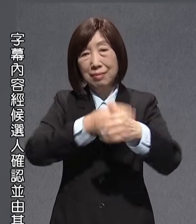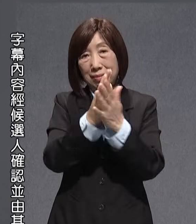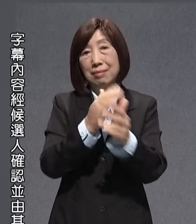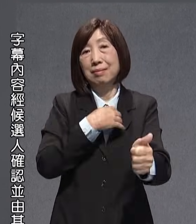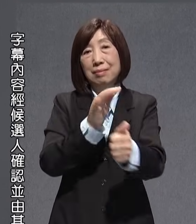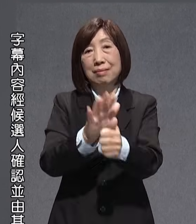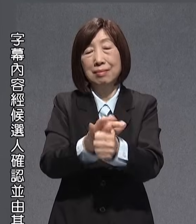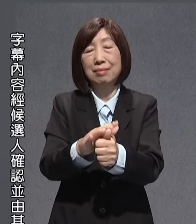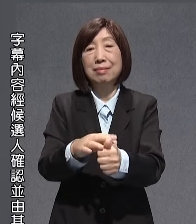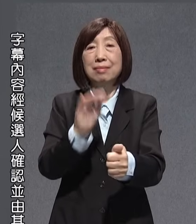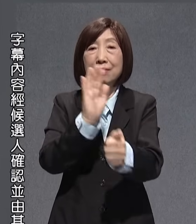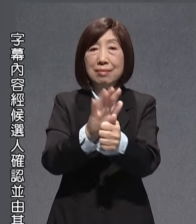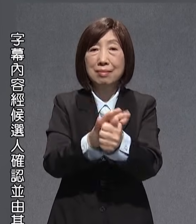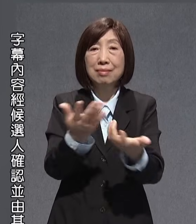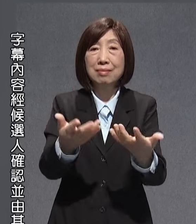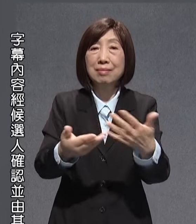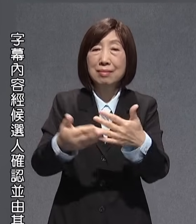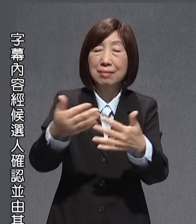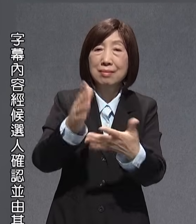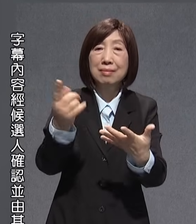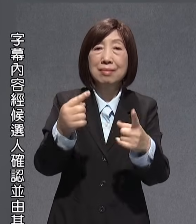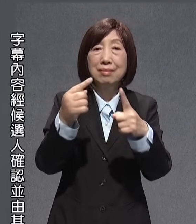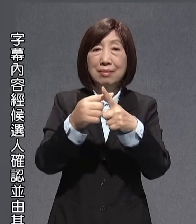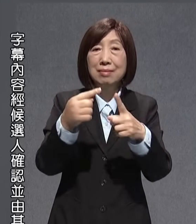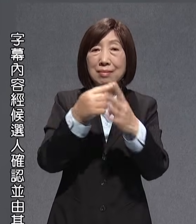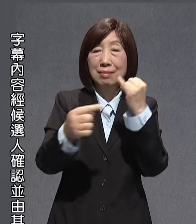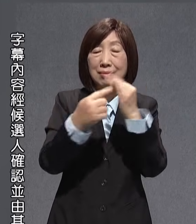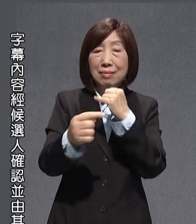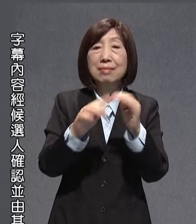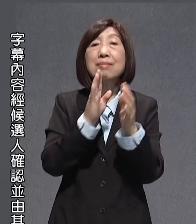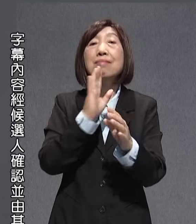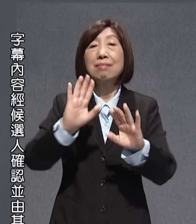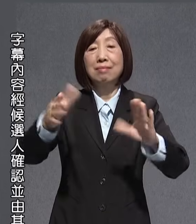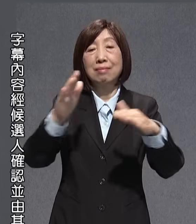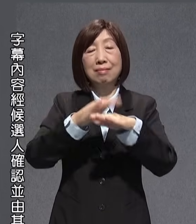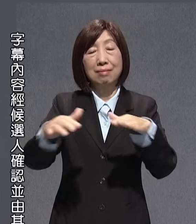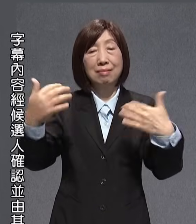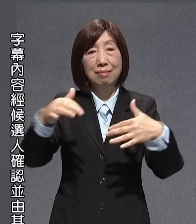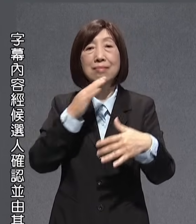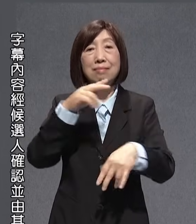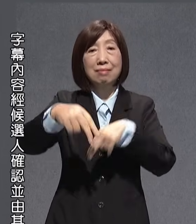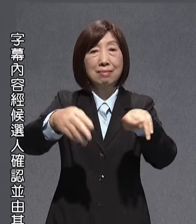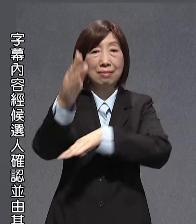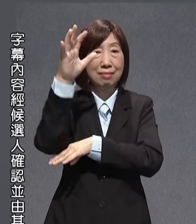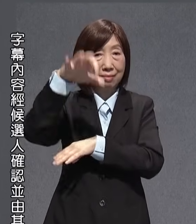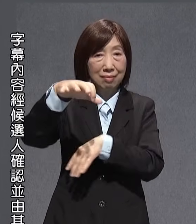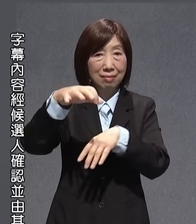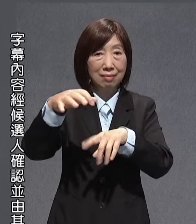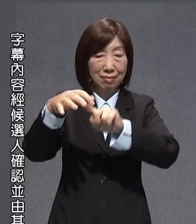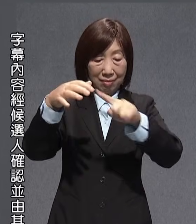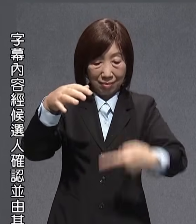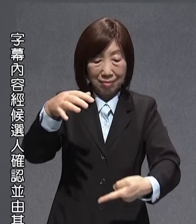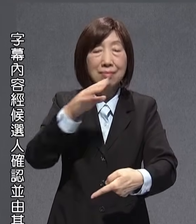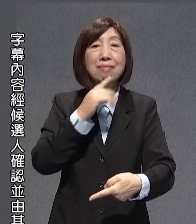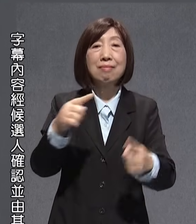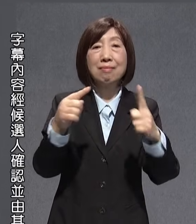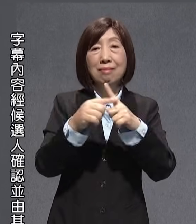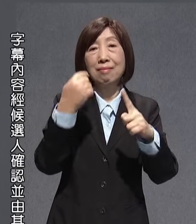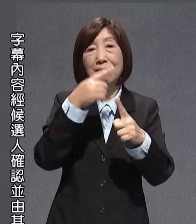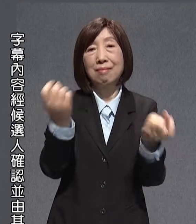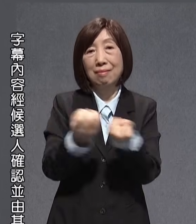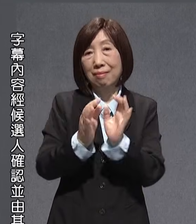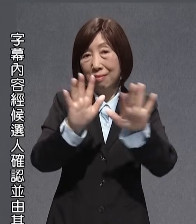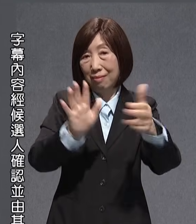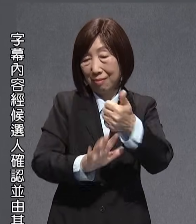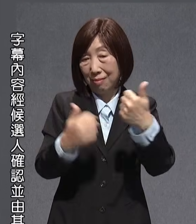要提升位阶。人口问题是国安问题，因此在行政院底下要设一个人口发展委员会。目